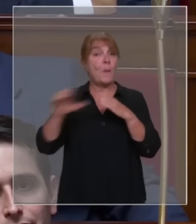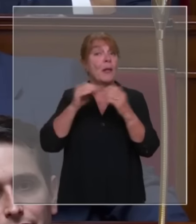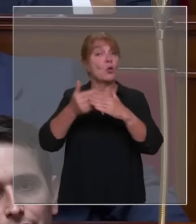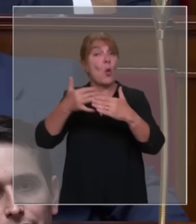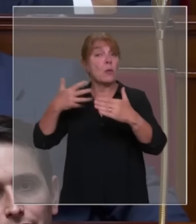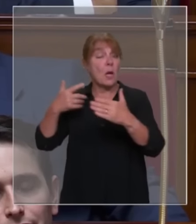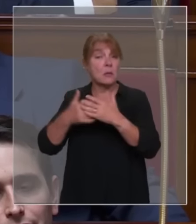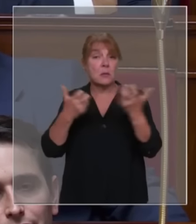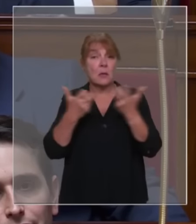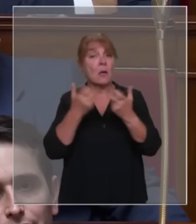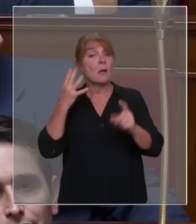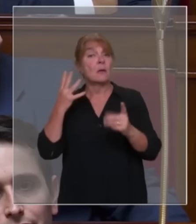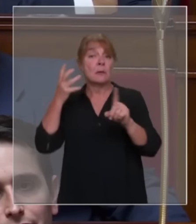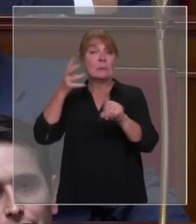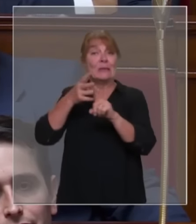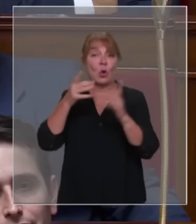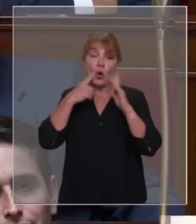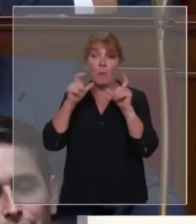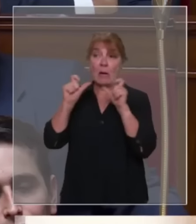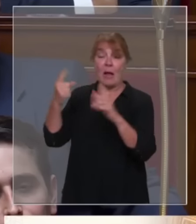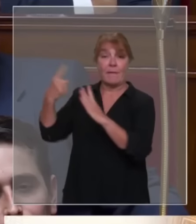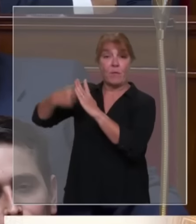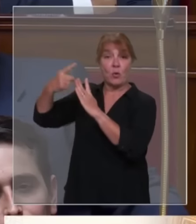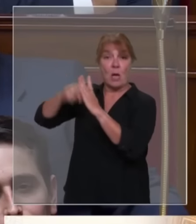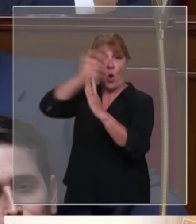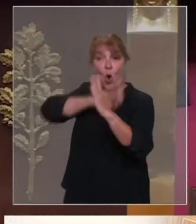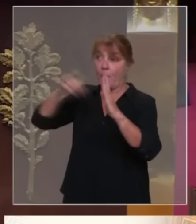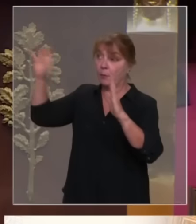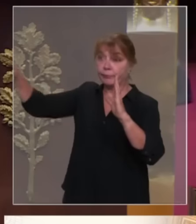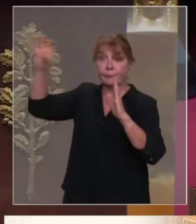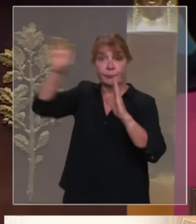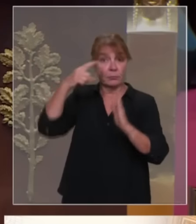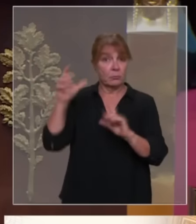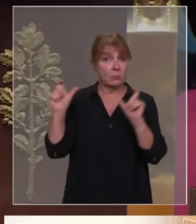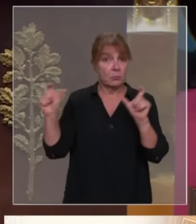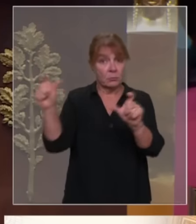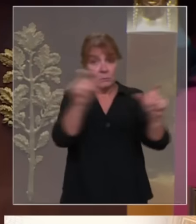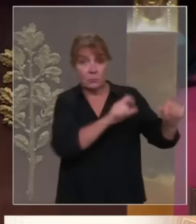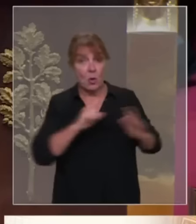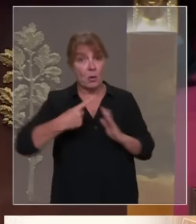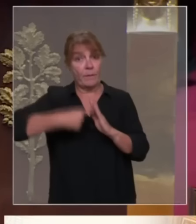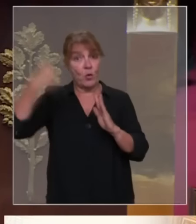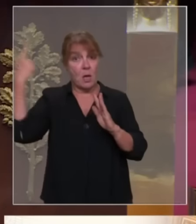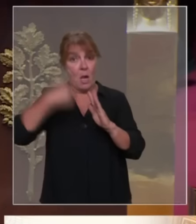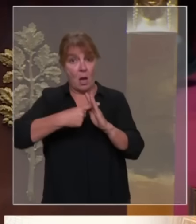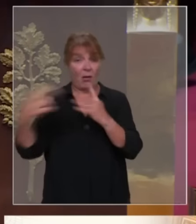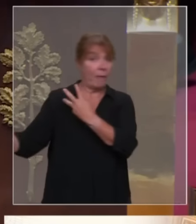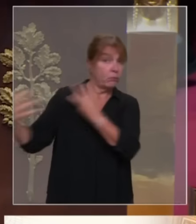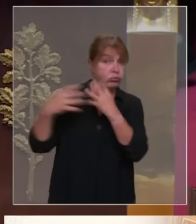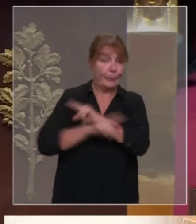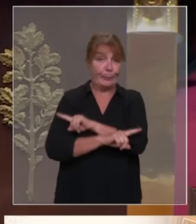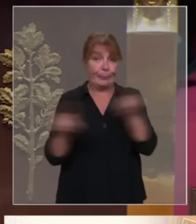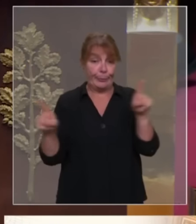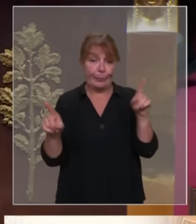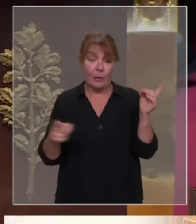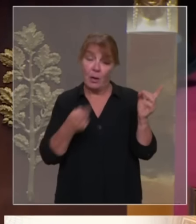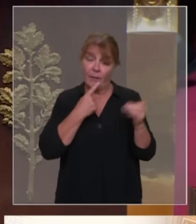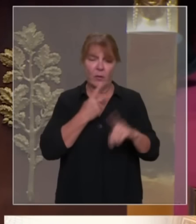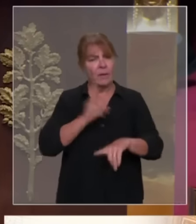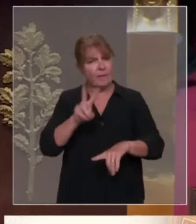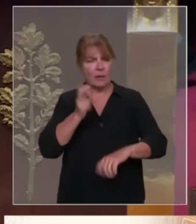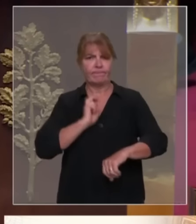sa mission première de garde-frontière de l'Union européenne. Nous devons, dans cet esprit, être